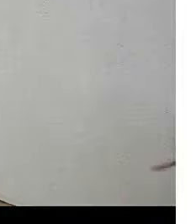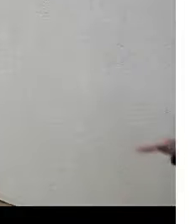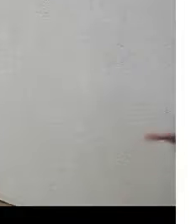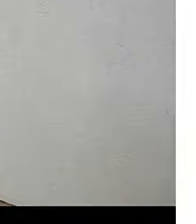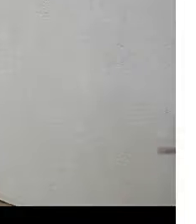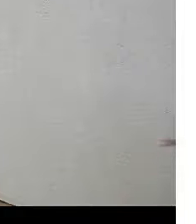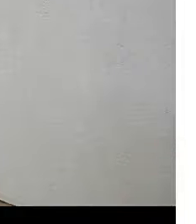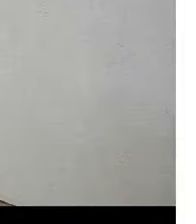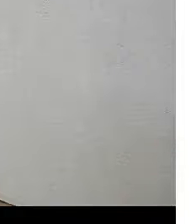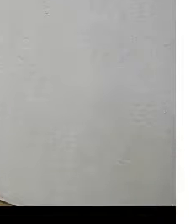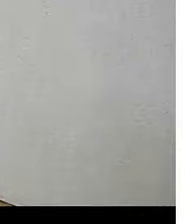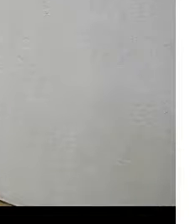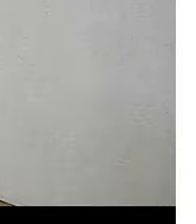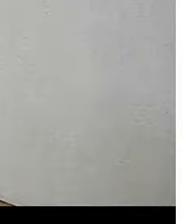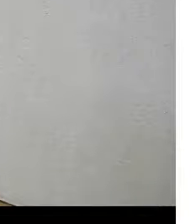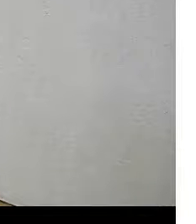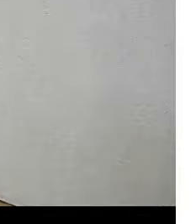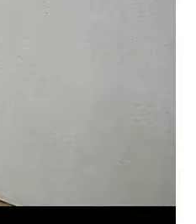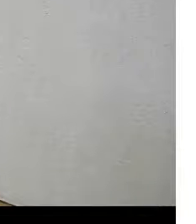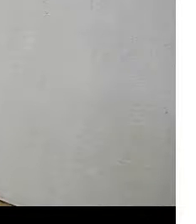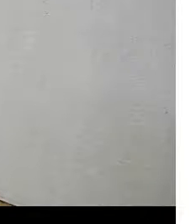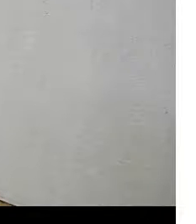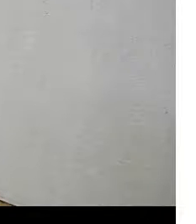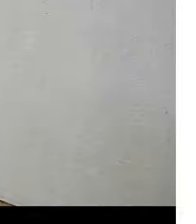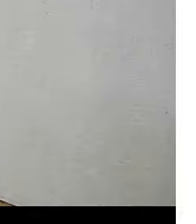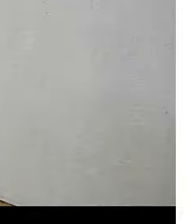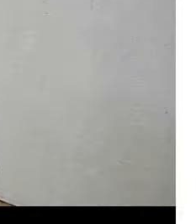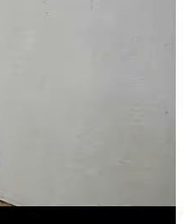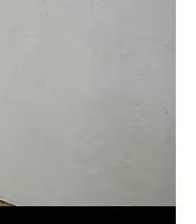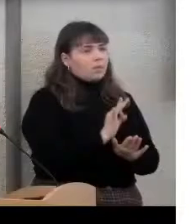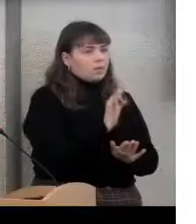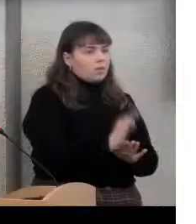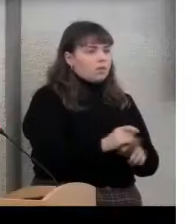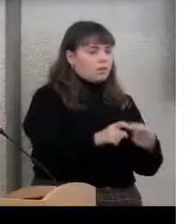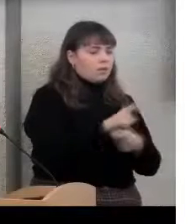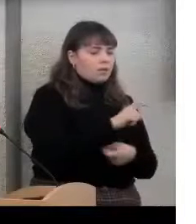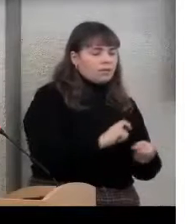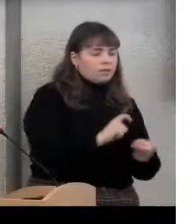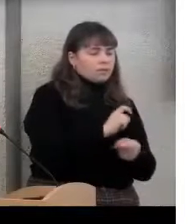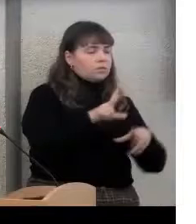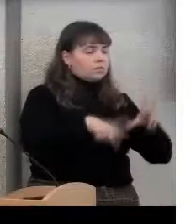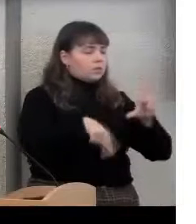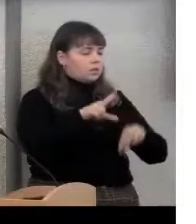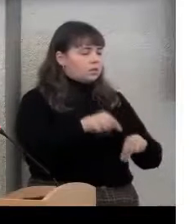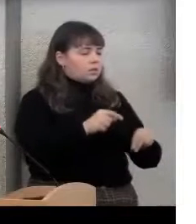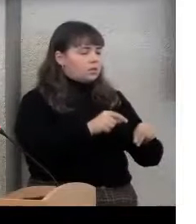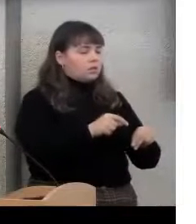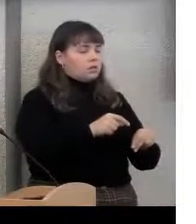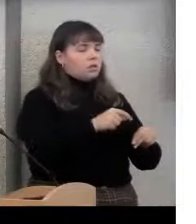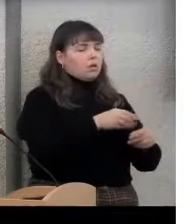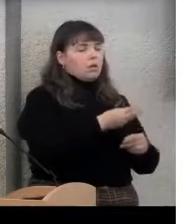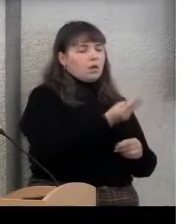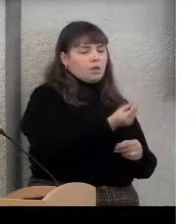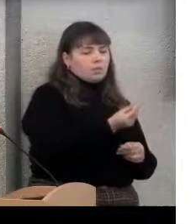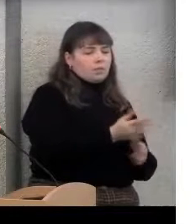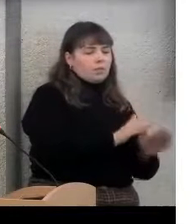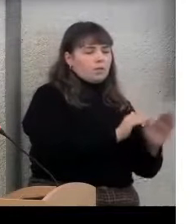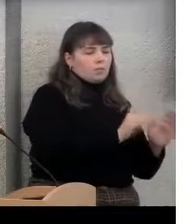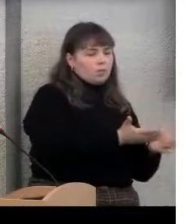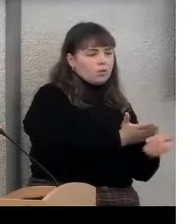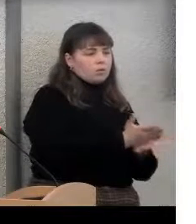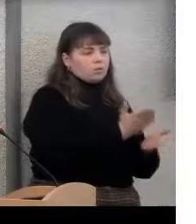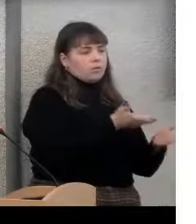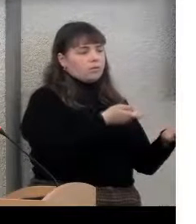tai parengti konkrečius siūlymus dėl verslo angelų ir rizikos kapitalo fondų teisinio reguliavimo. Ir taip